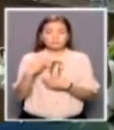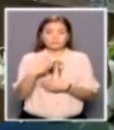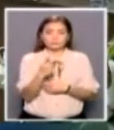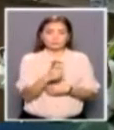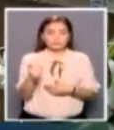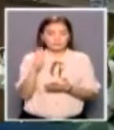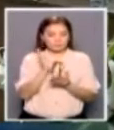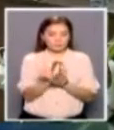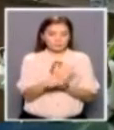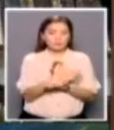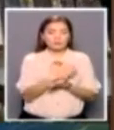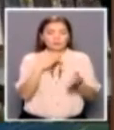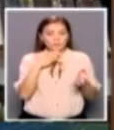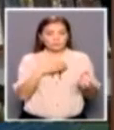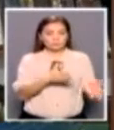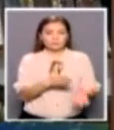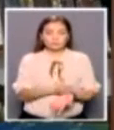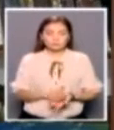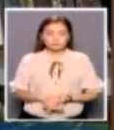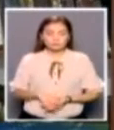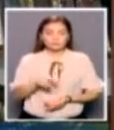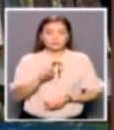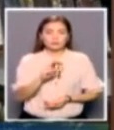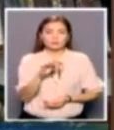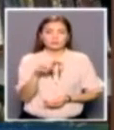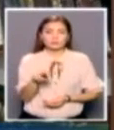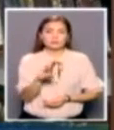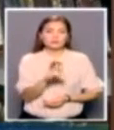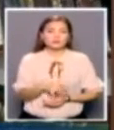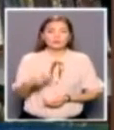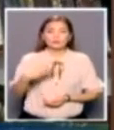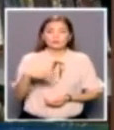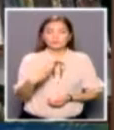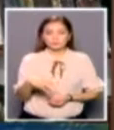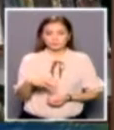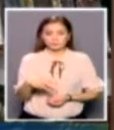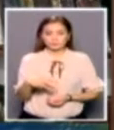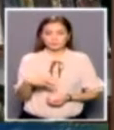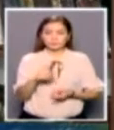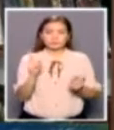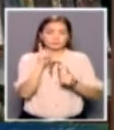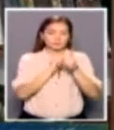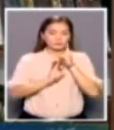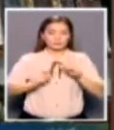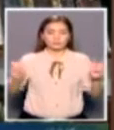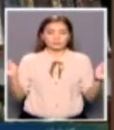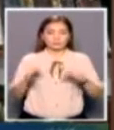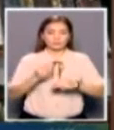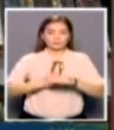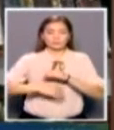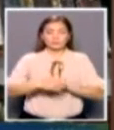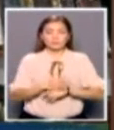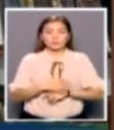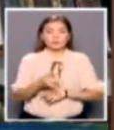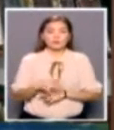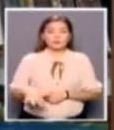31 адам райынан қайтқан. Мақат ауданында 30-ға тарта жеке кездесулер өтті. Соның ішінде